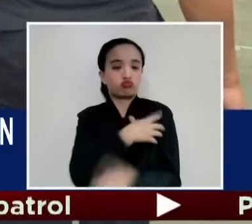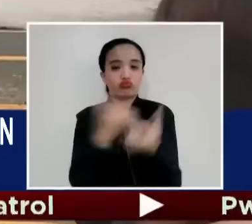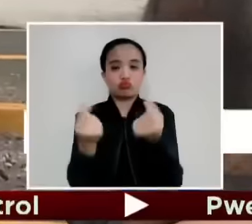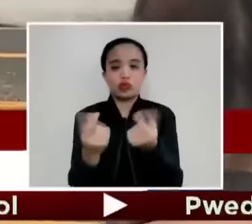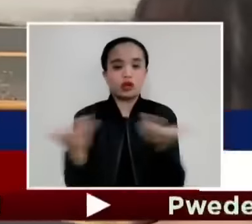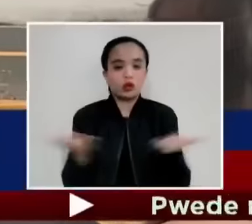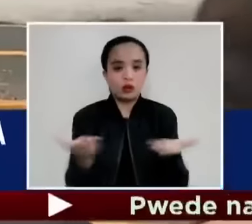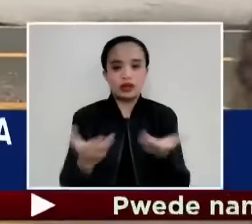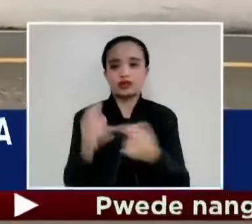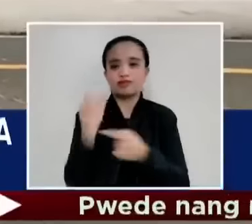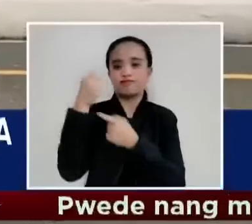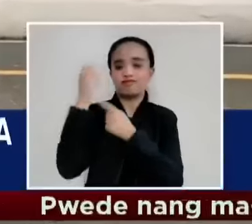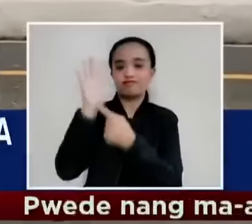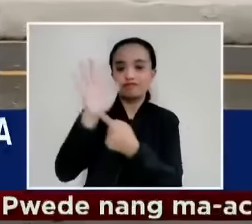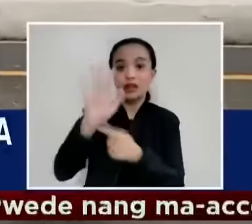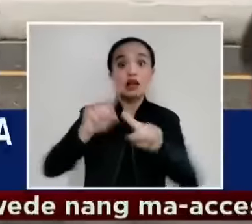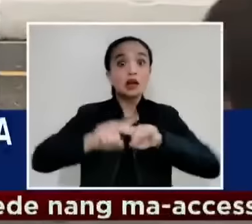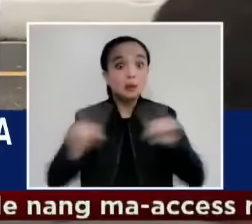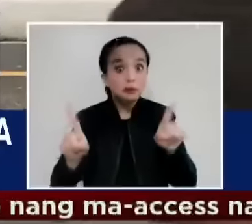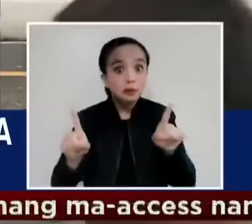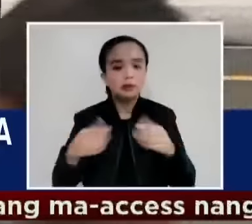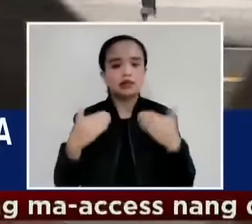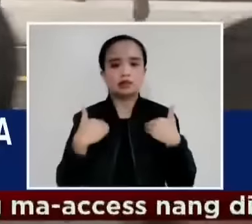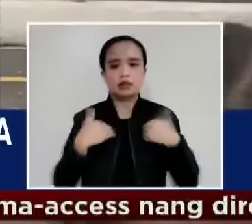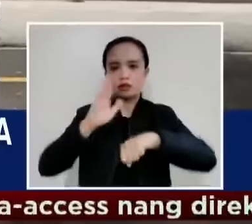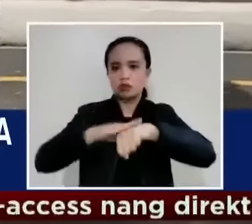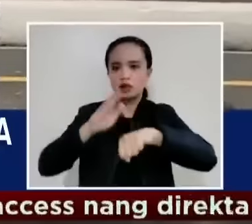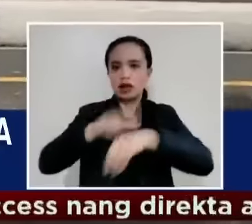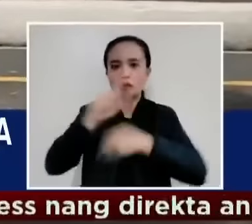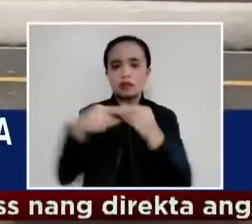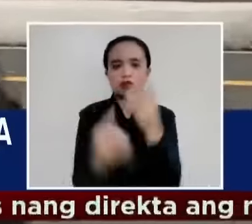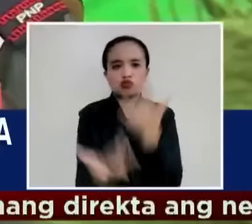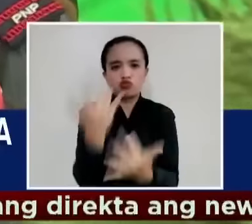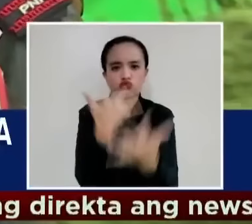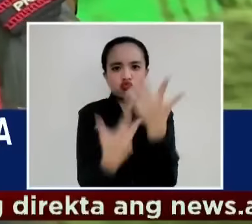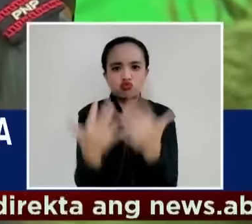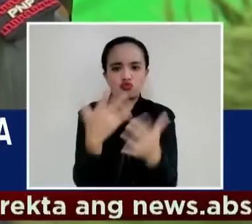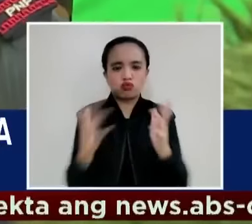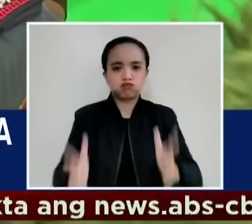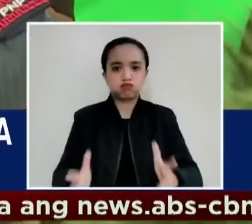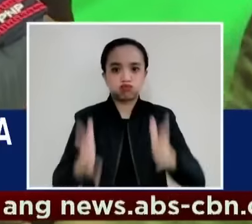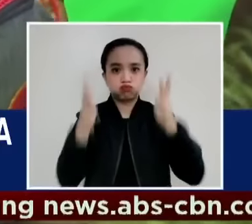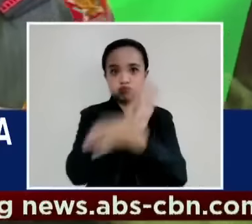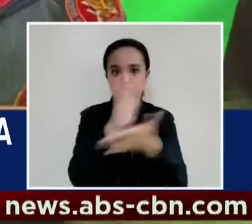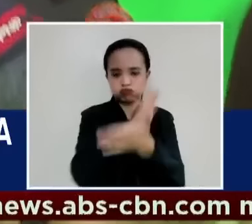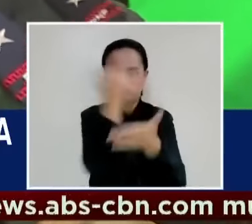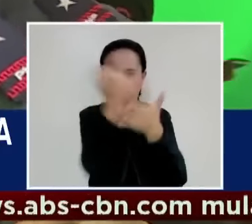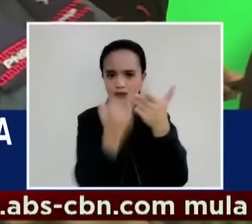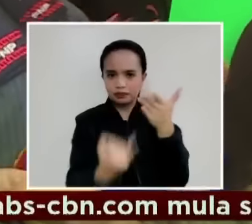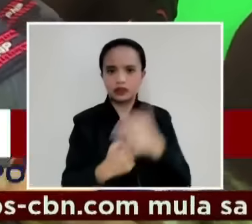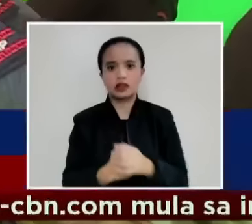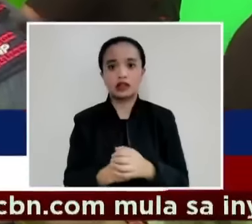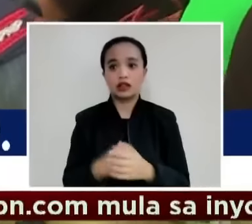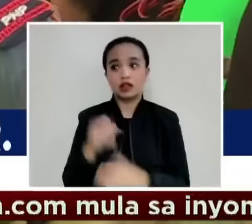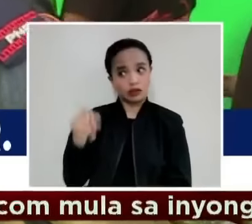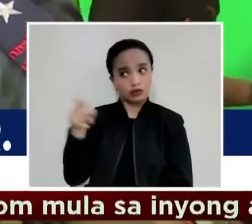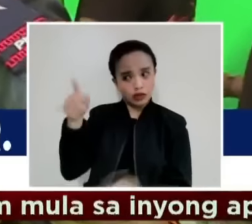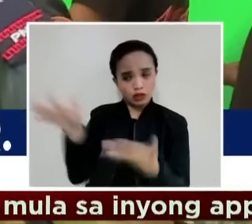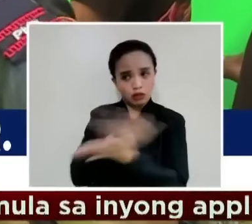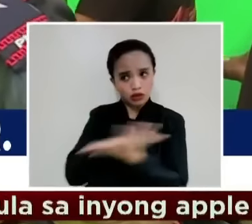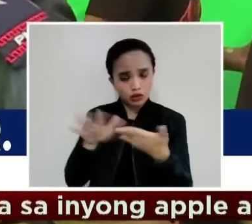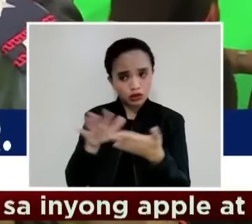rallyista. Pero may babala tungkol sa pagsunog ng effigy. Akong magsunog sila,